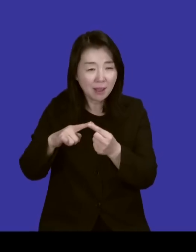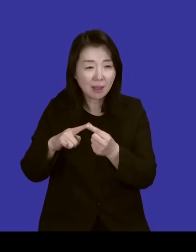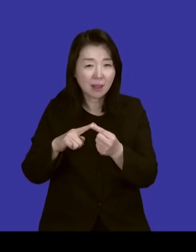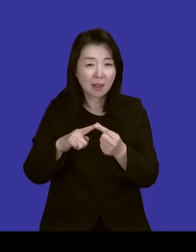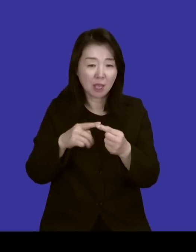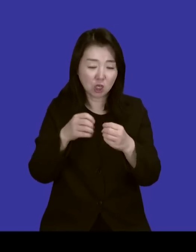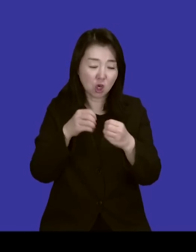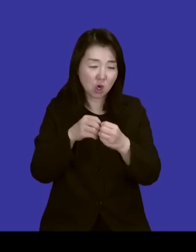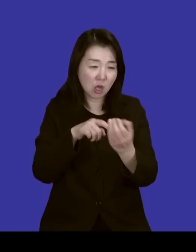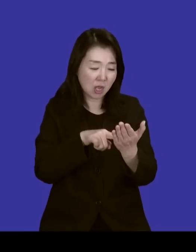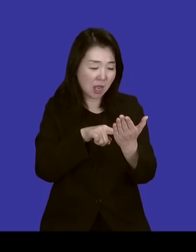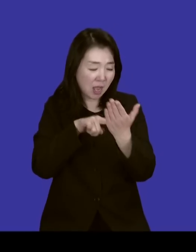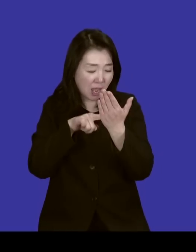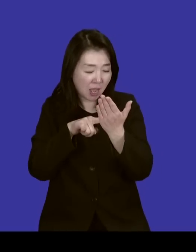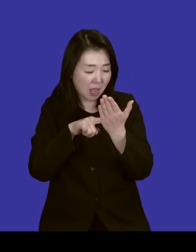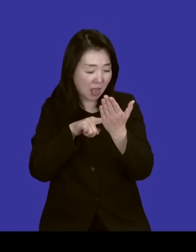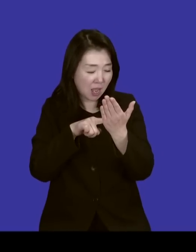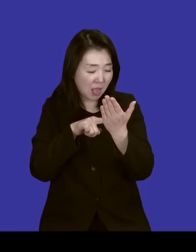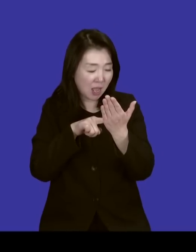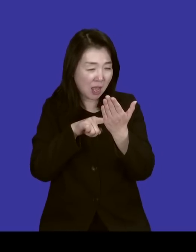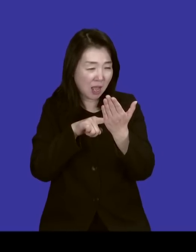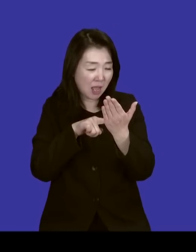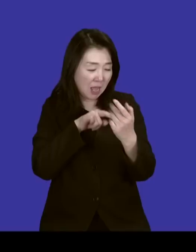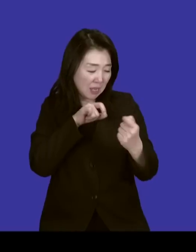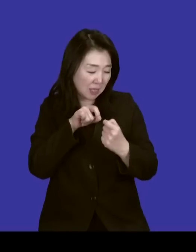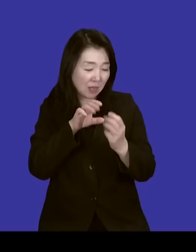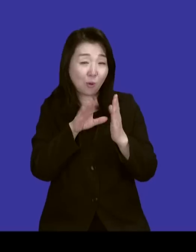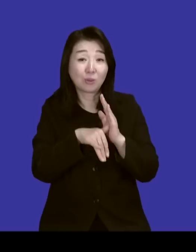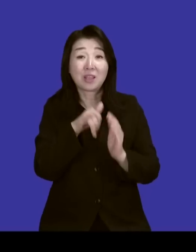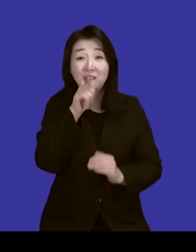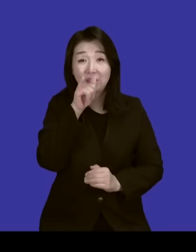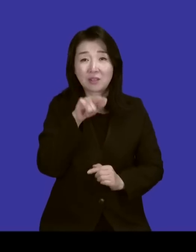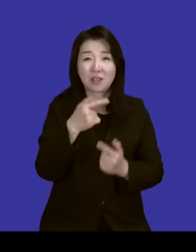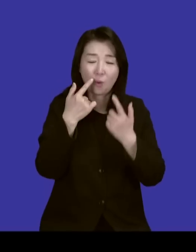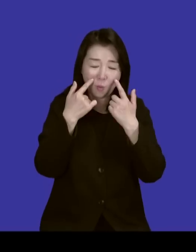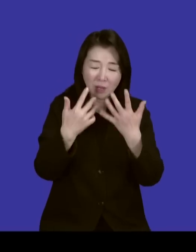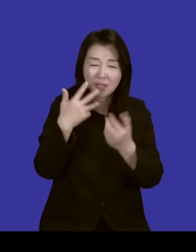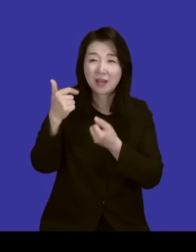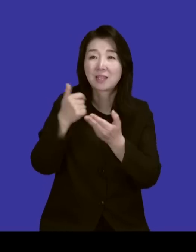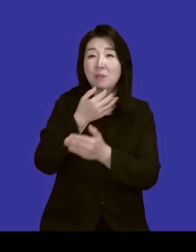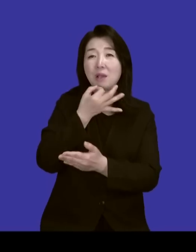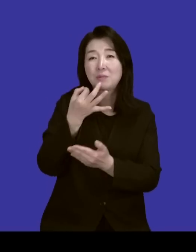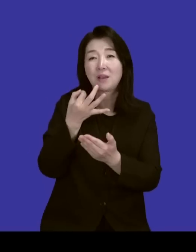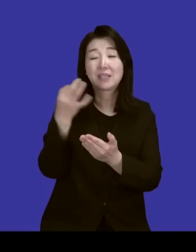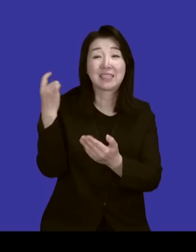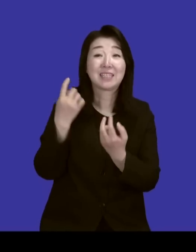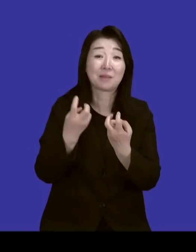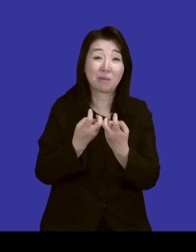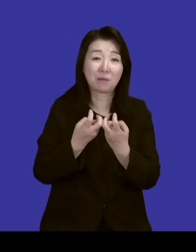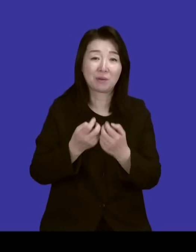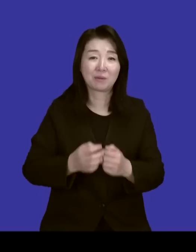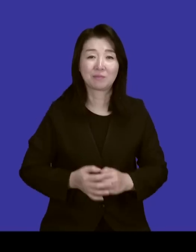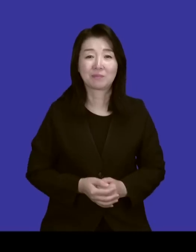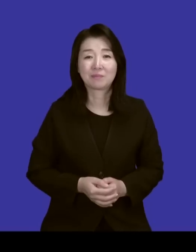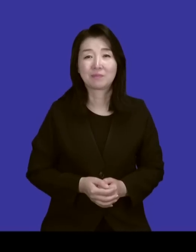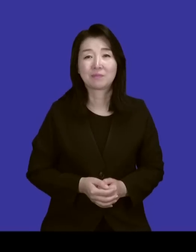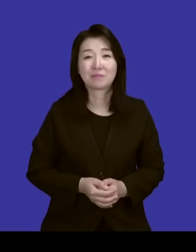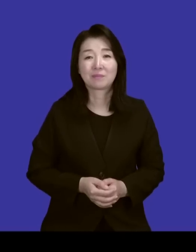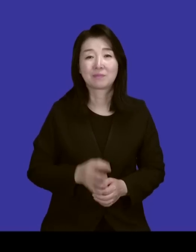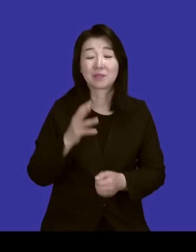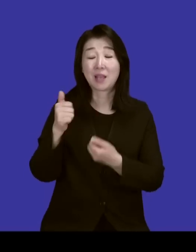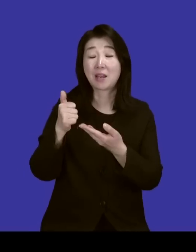속의 내용이 강렬하게 다가오죠. 네. 예. 그것이 가장 확실하게 하나님의 음성을 듣는 법이에요. 네, 물론